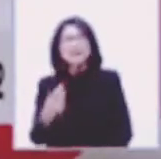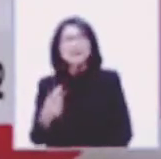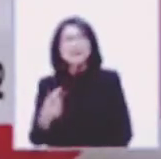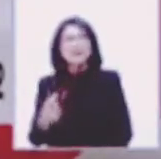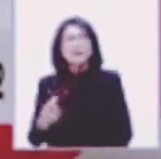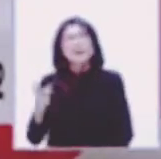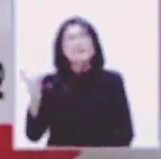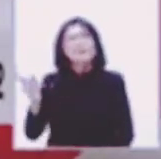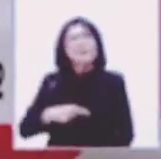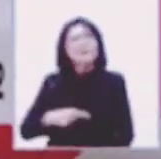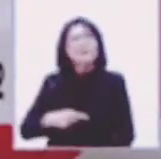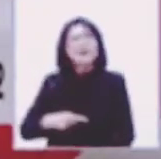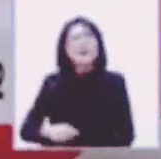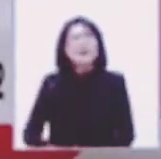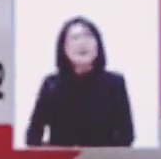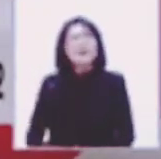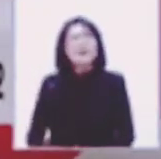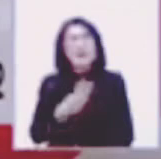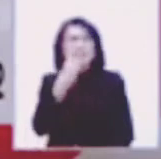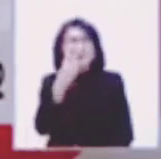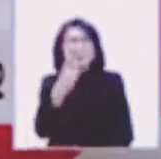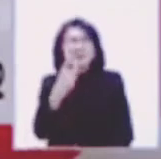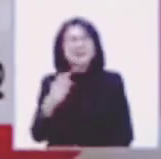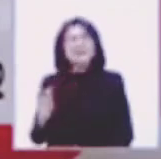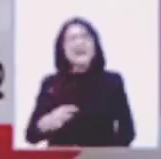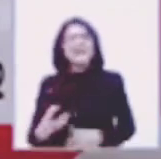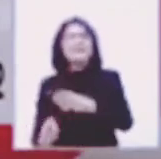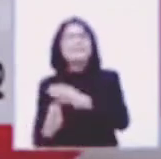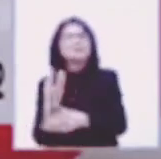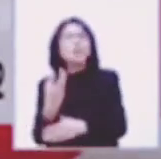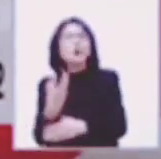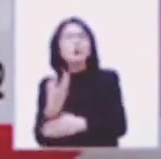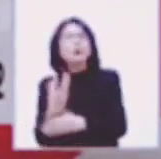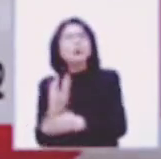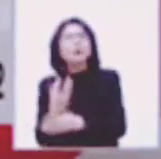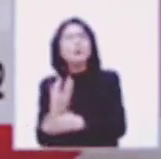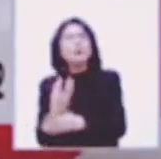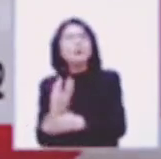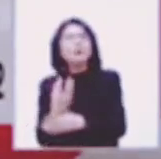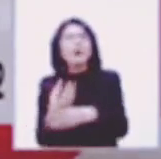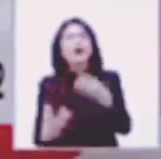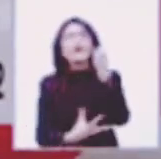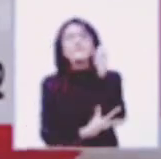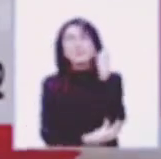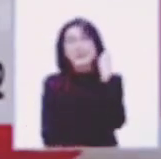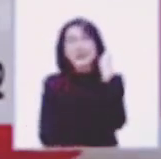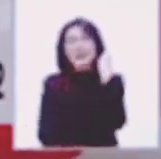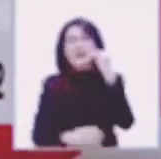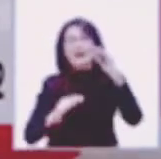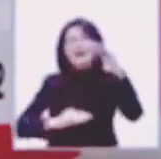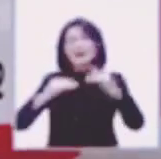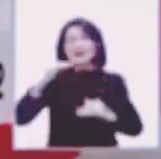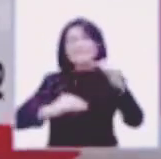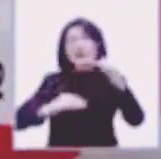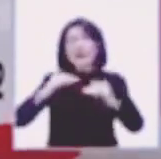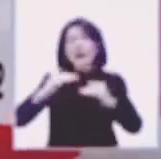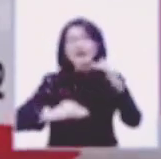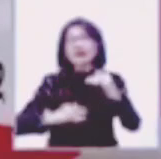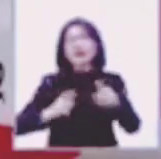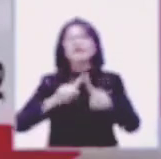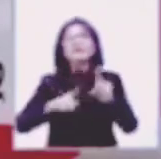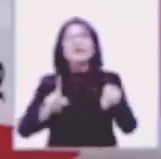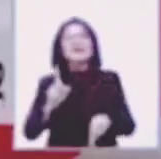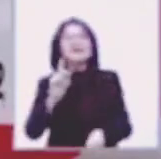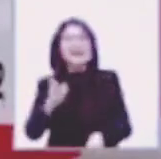sekitar 5 hal. Misalnya pertumbuhan, kemiskinan, ketimpangan, dan dua lainnya. Tetapi